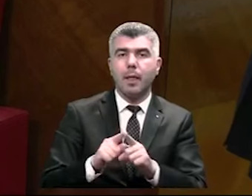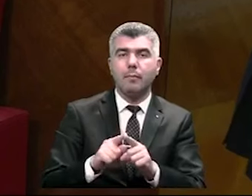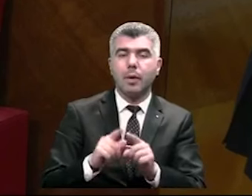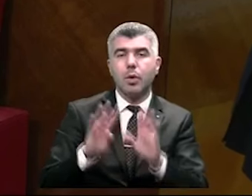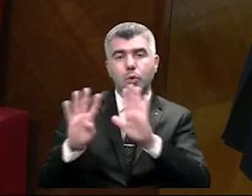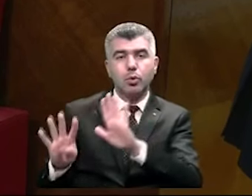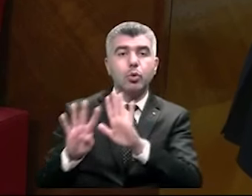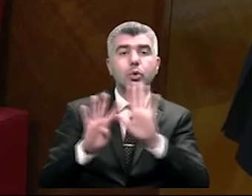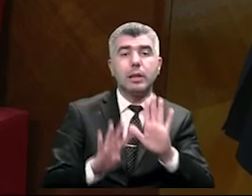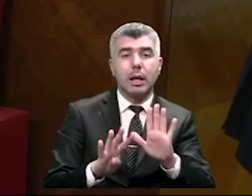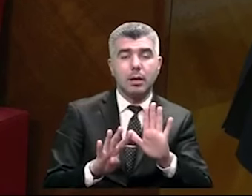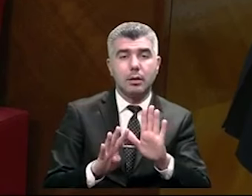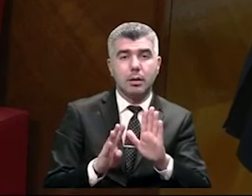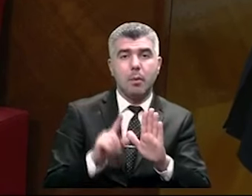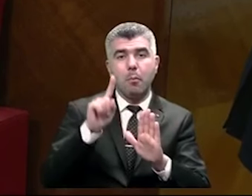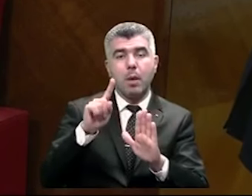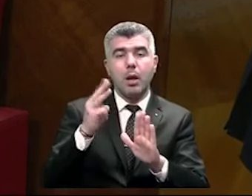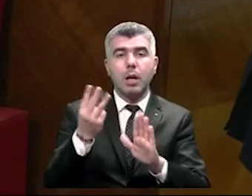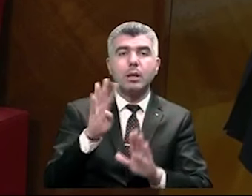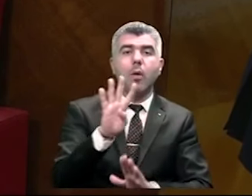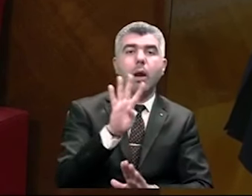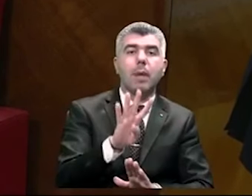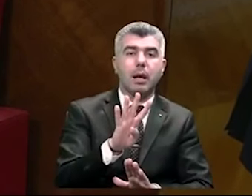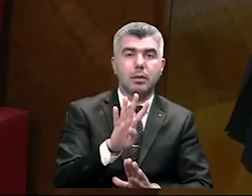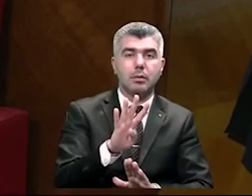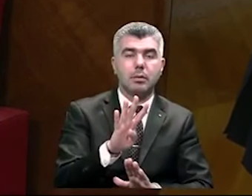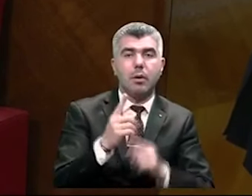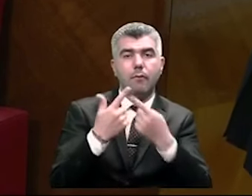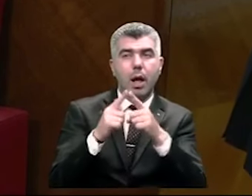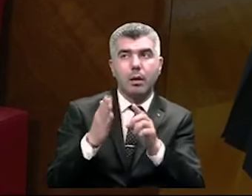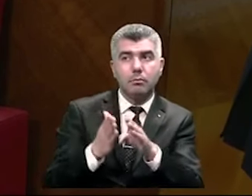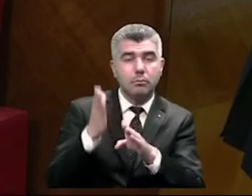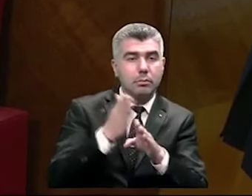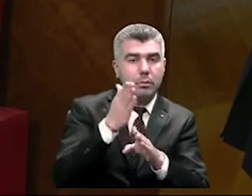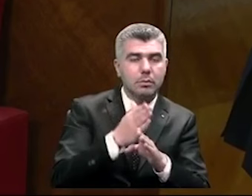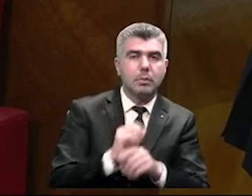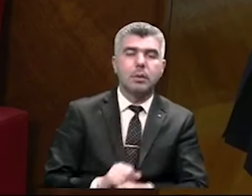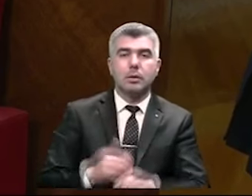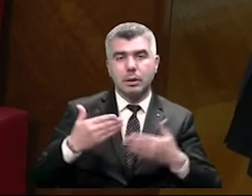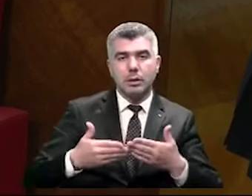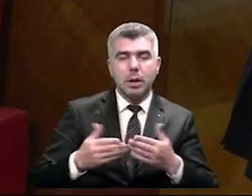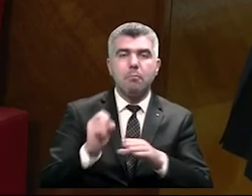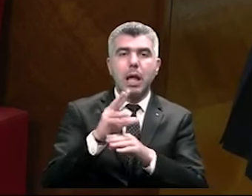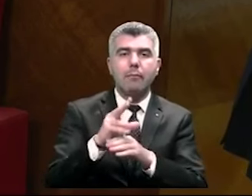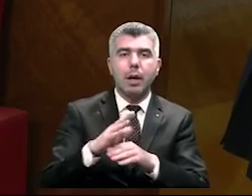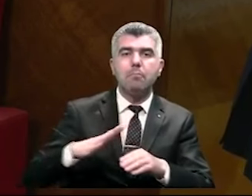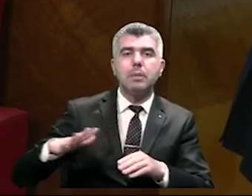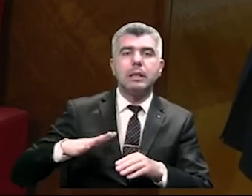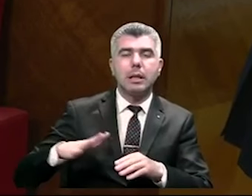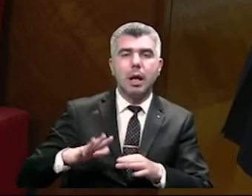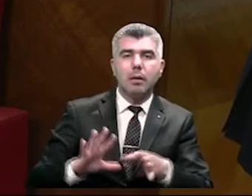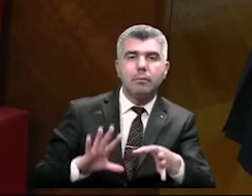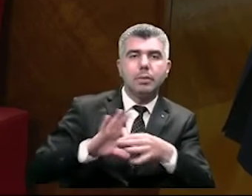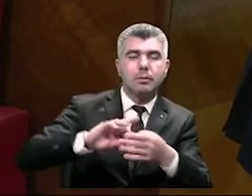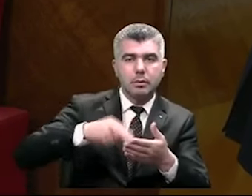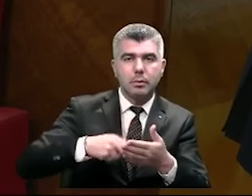99 وجهه الى 143 اما فيما يتعلق بالنقل الجوي الداخلي كاين اتفاقيات ديال الشراكه بين